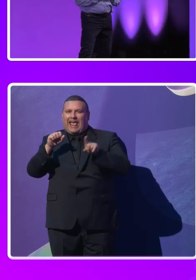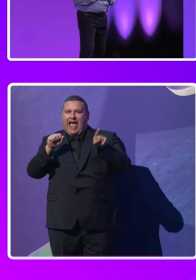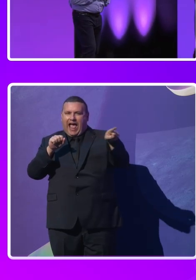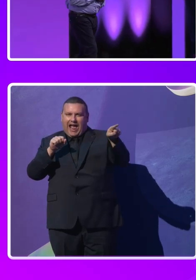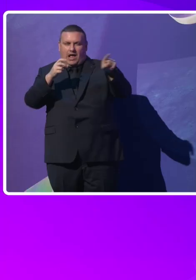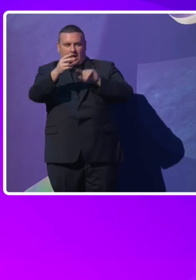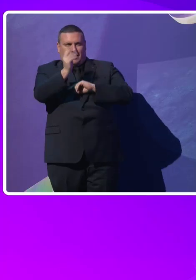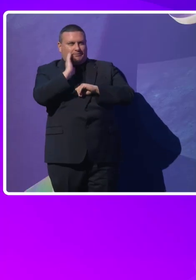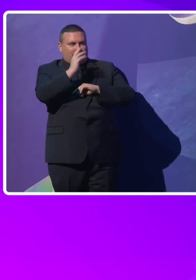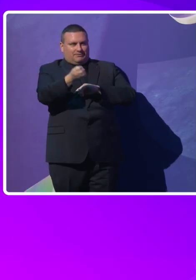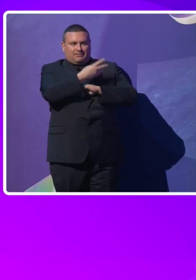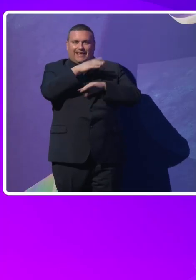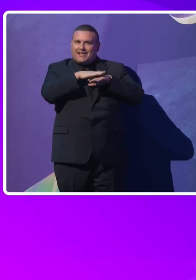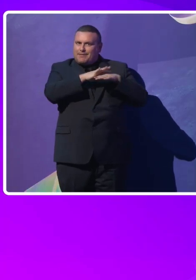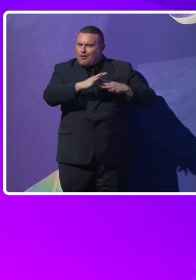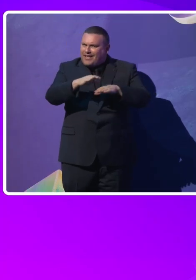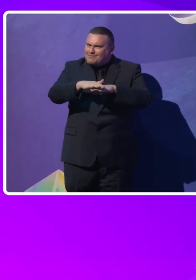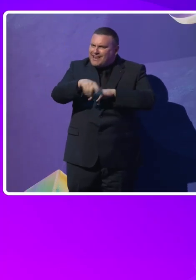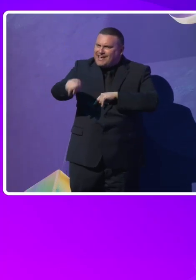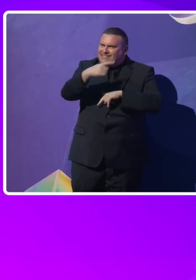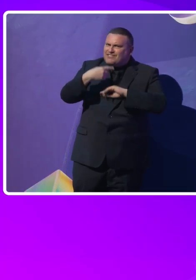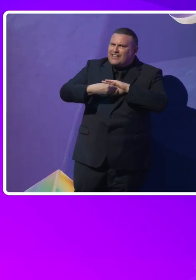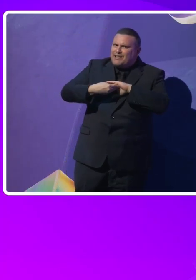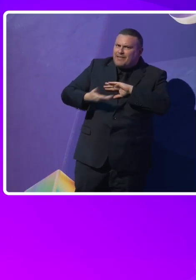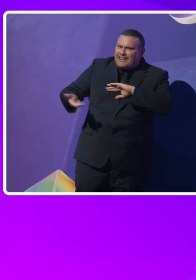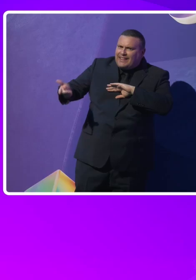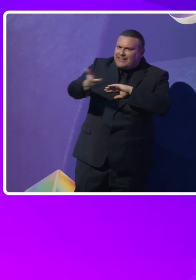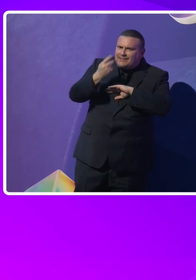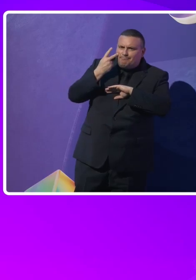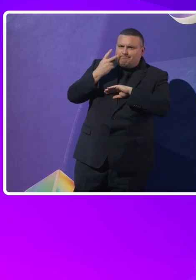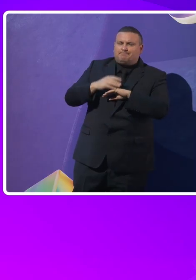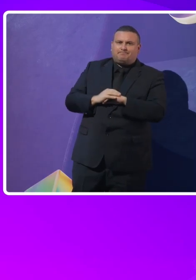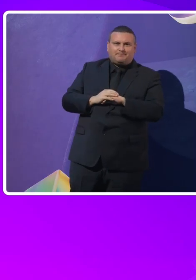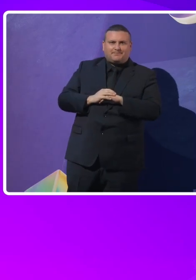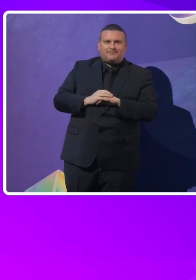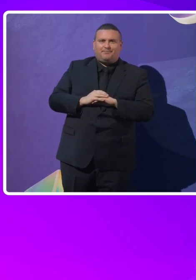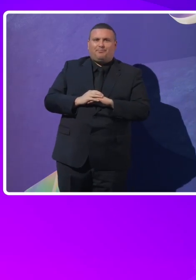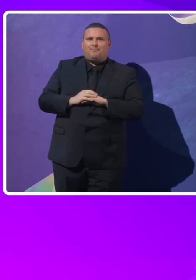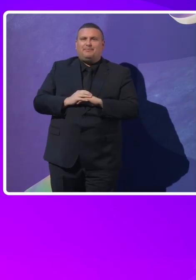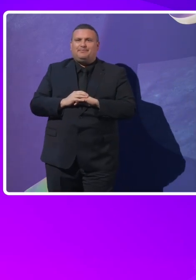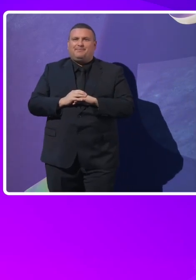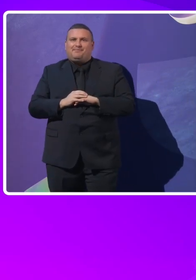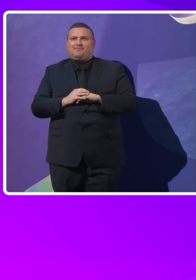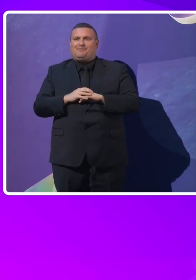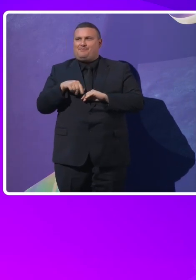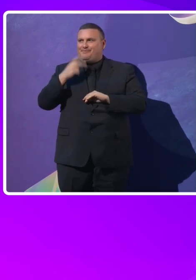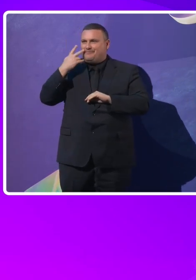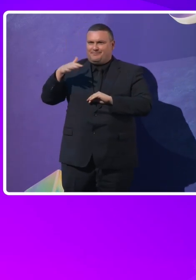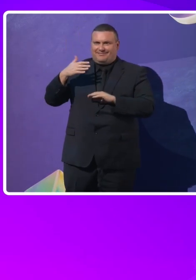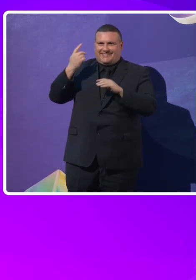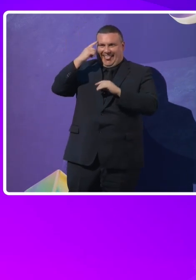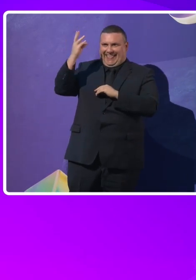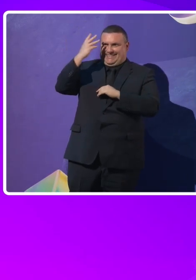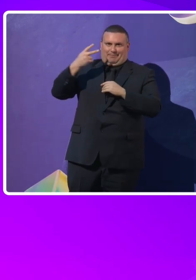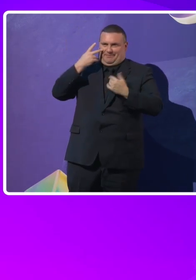degli dipendenti Sì allora oggi abbiamo visto tanti esempi no di eh utilizzo di questa